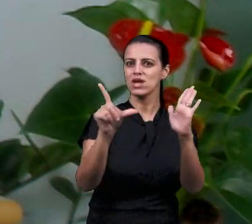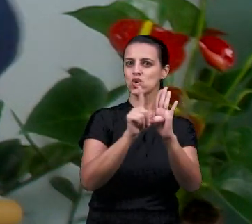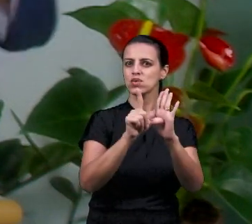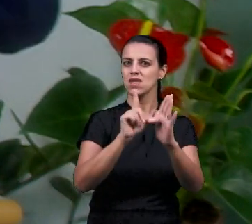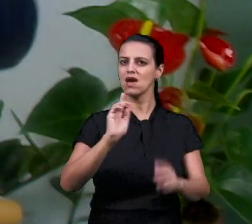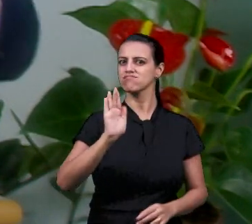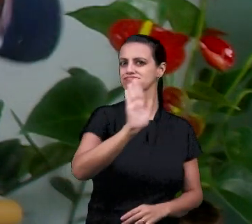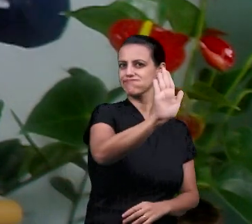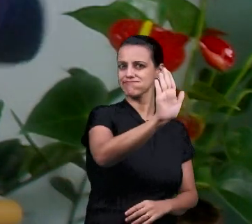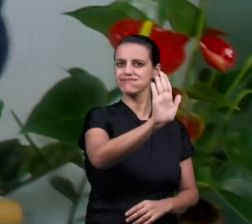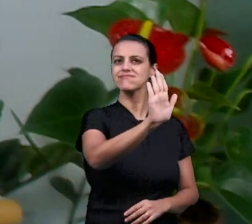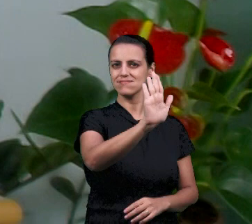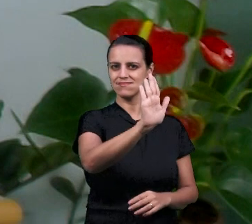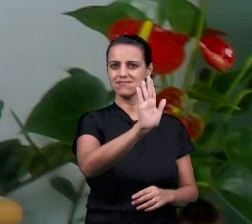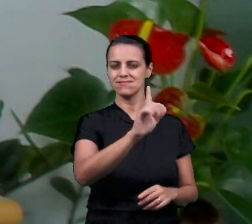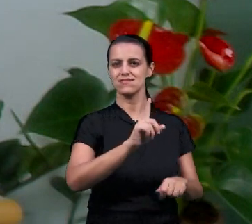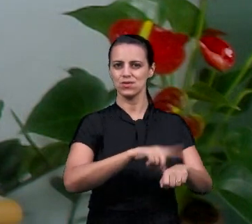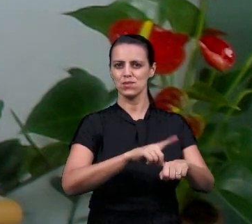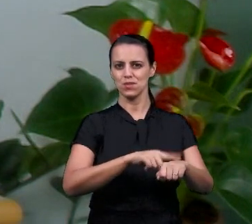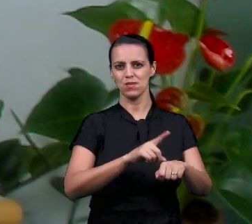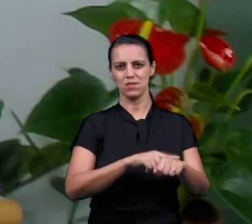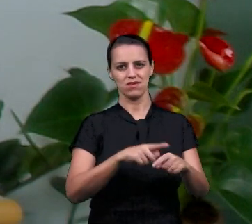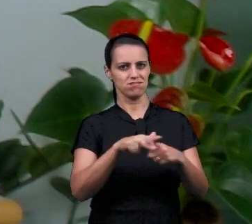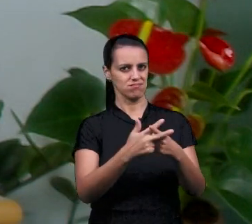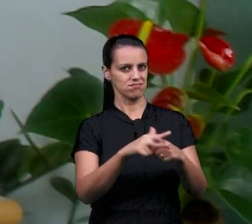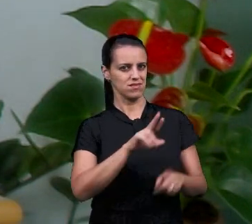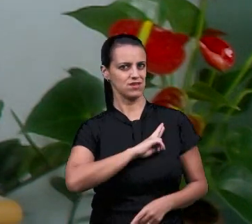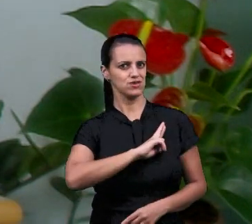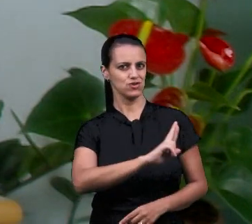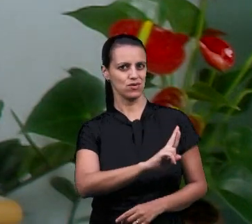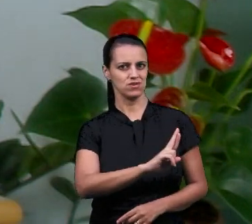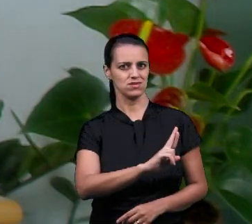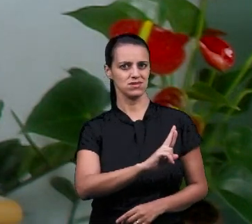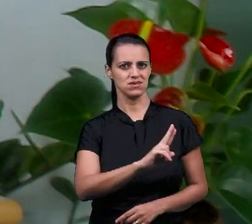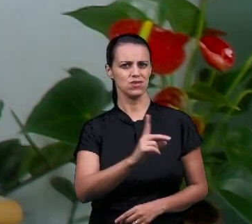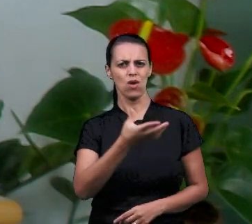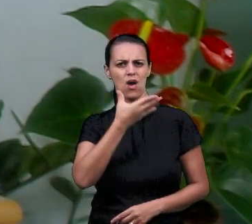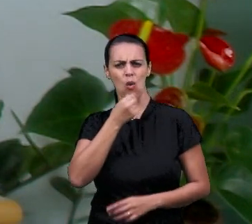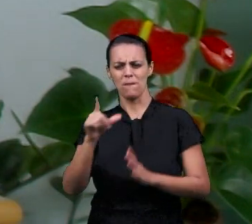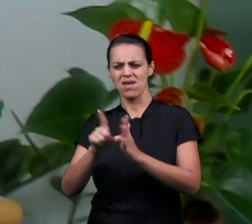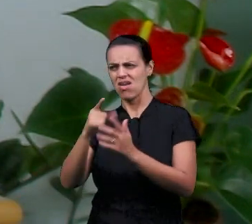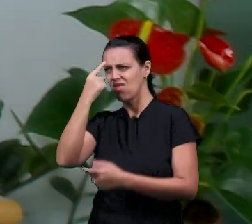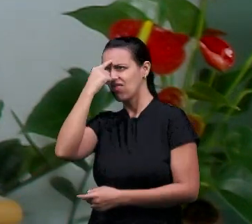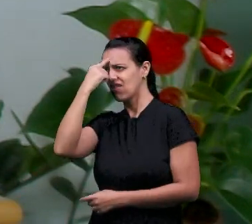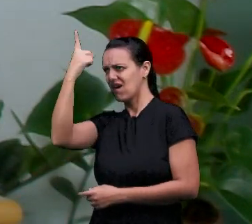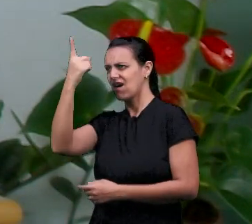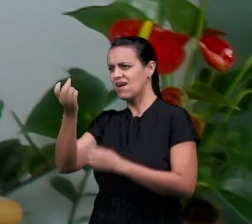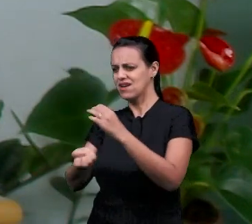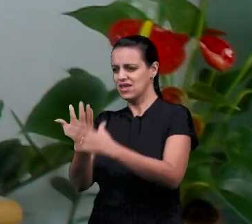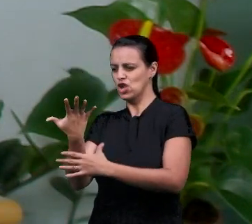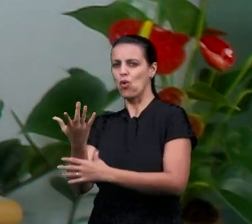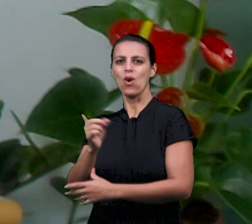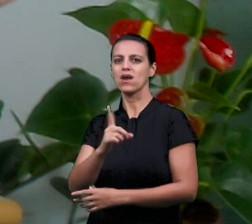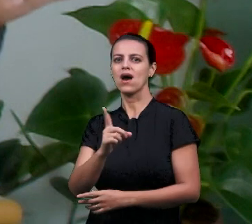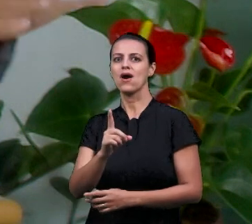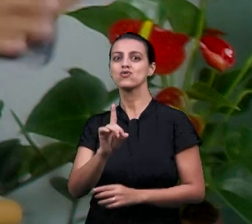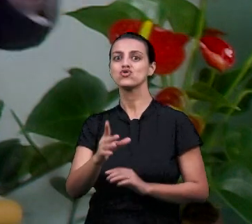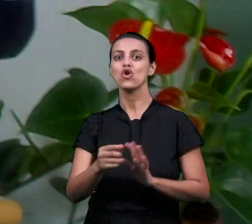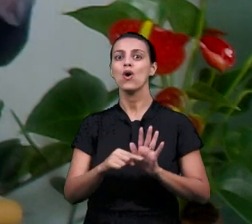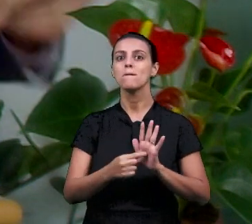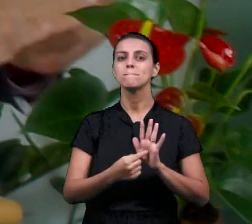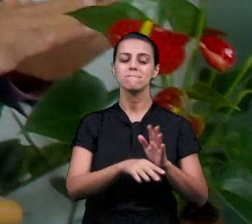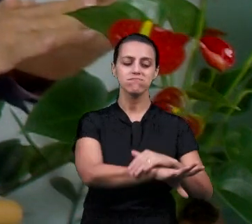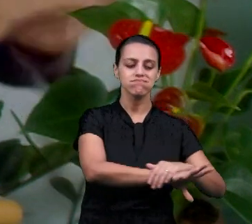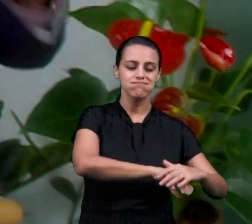a affichées pendant la réforme religieuse du XVIe siècle. Ce n'est pas qu'il a créé quelque chose. Il a apporté à la lumière quelque chose